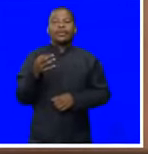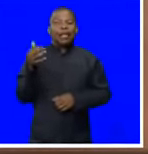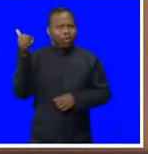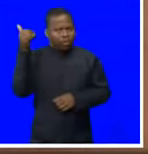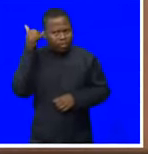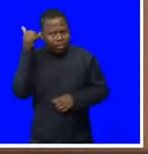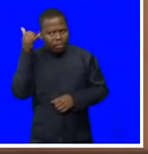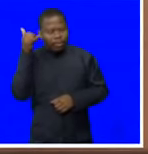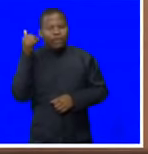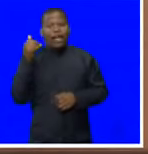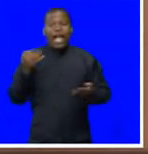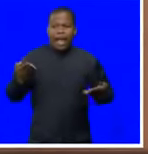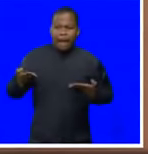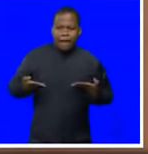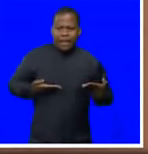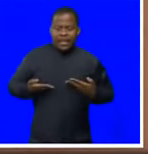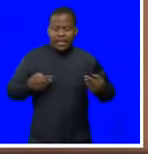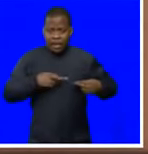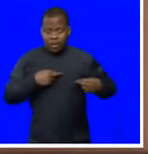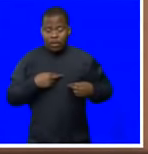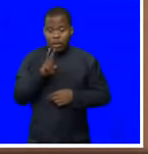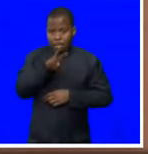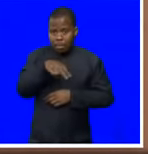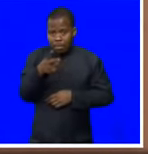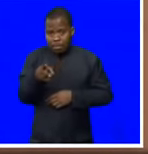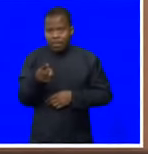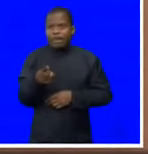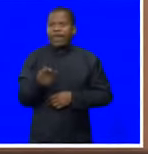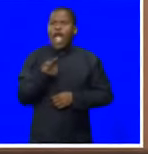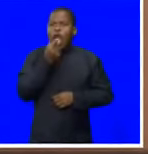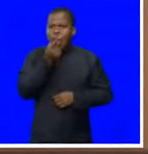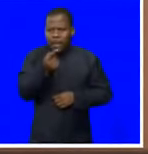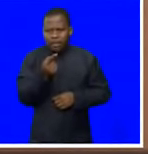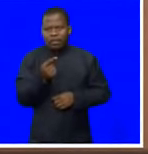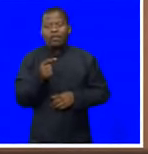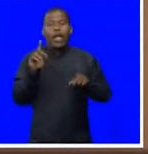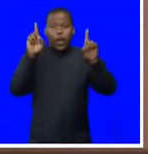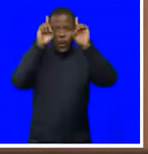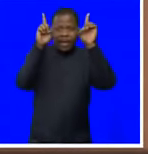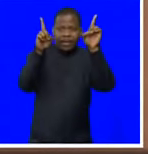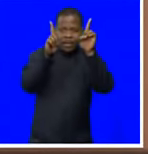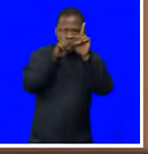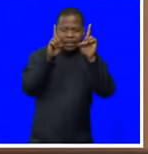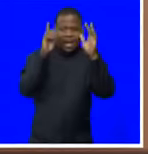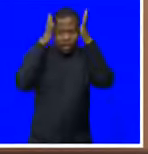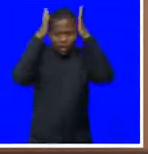security bashayela ukuthi sekonakele kuya university yavutha